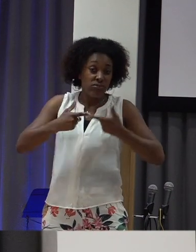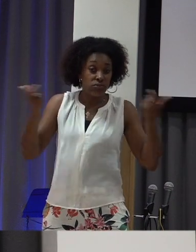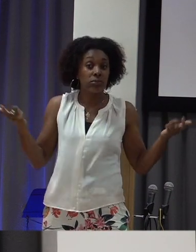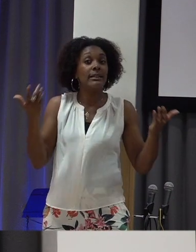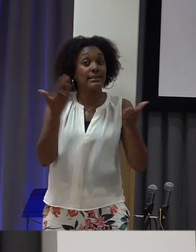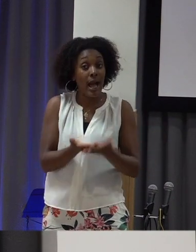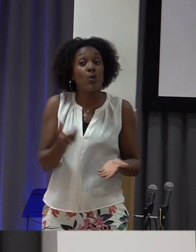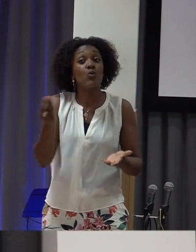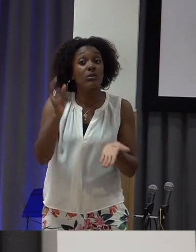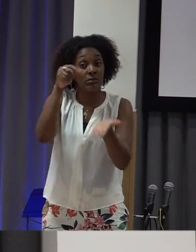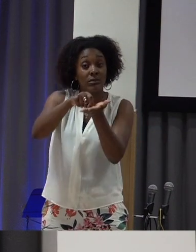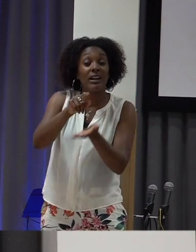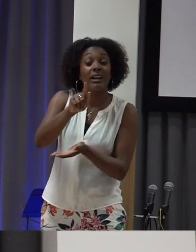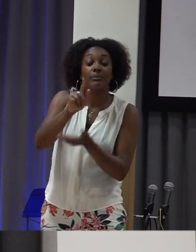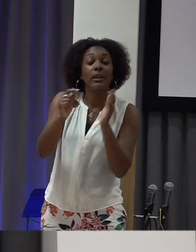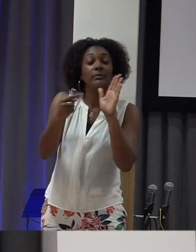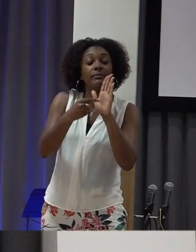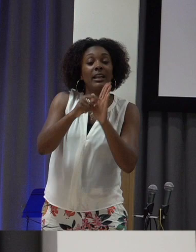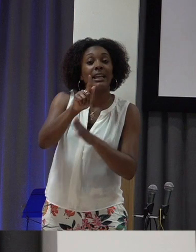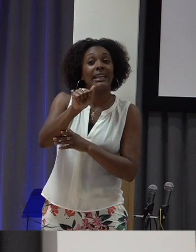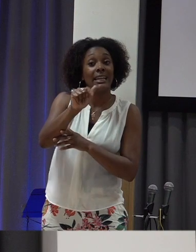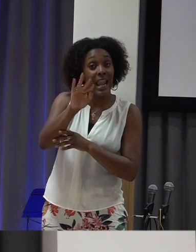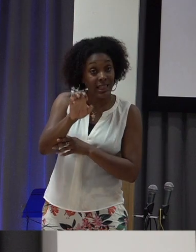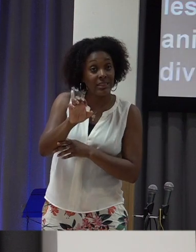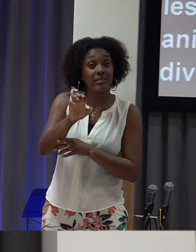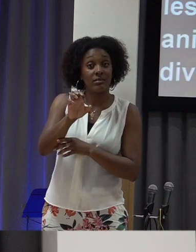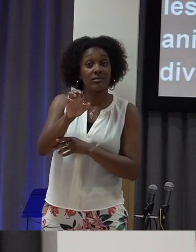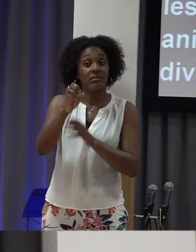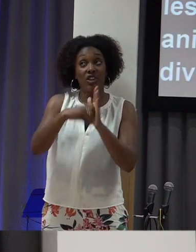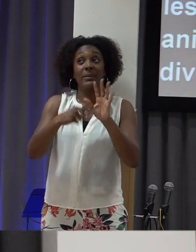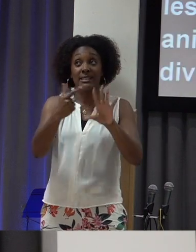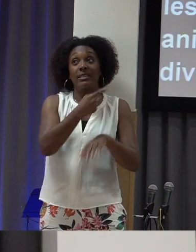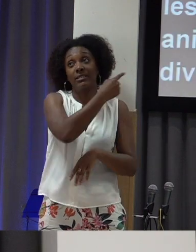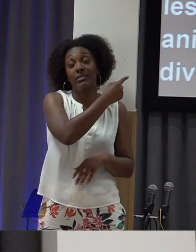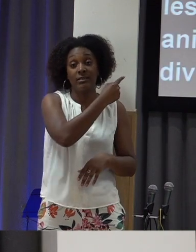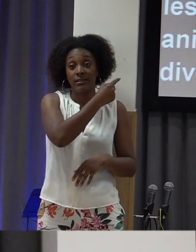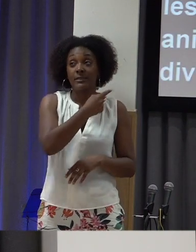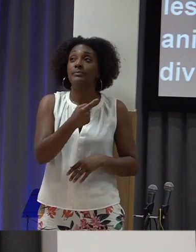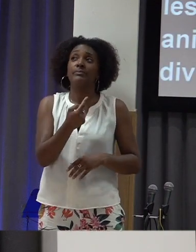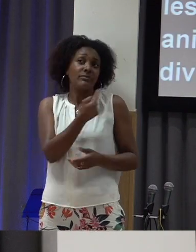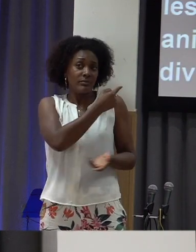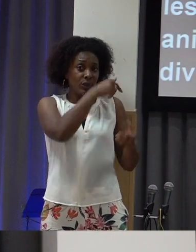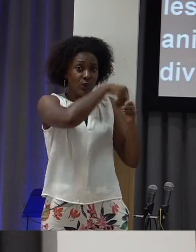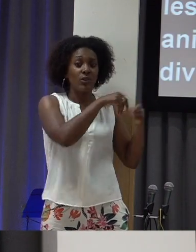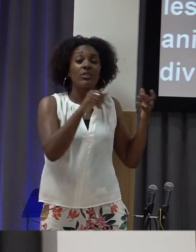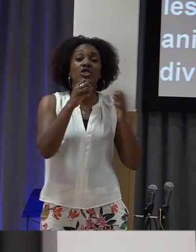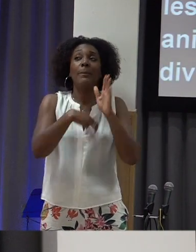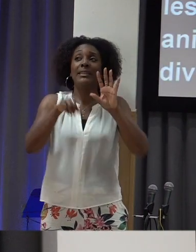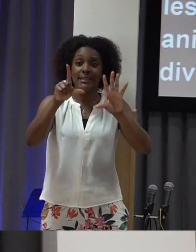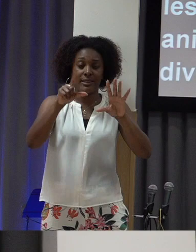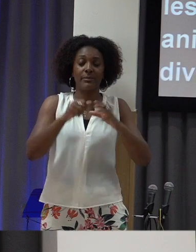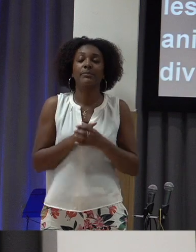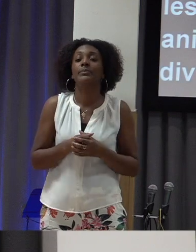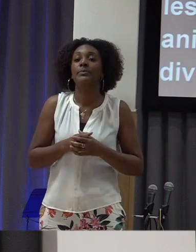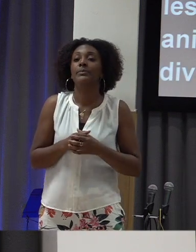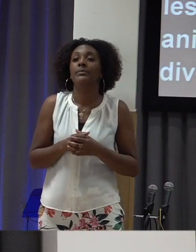C'est dans Galates, chapitre 5, versets 19, 20 et 21. Alors, je n'ai pas que cela à vous annoncer, n'ayez pas peur, il y a autre chose qui